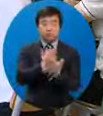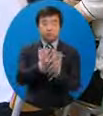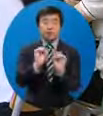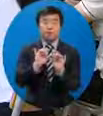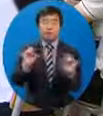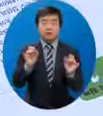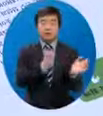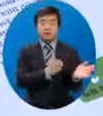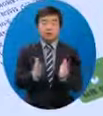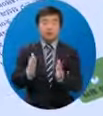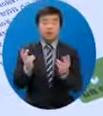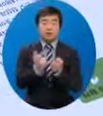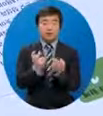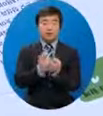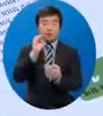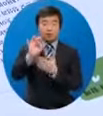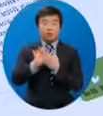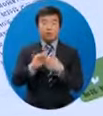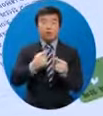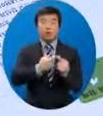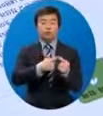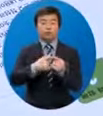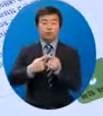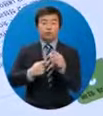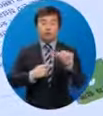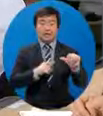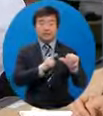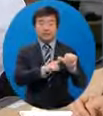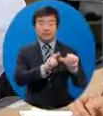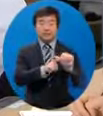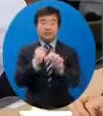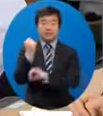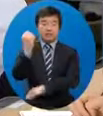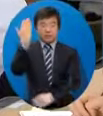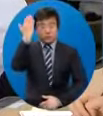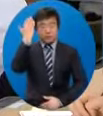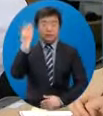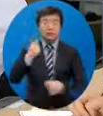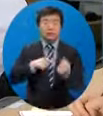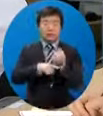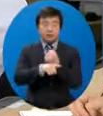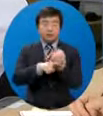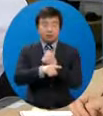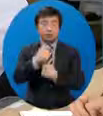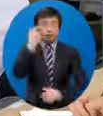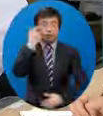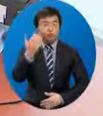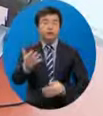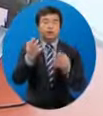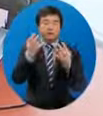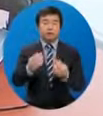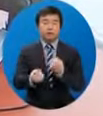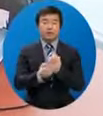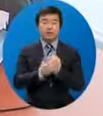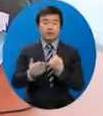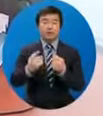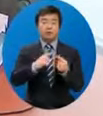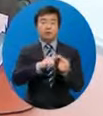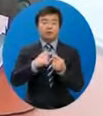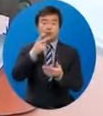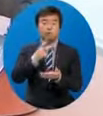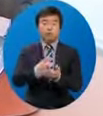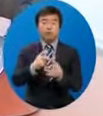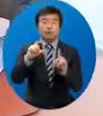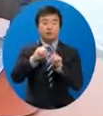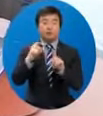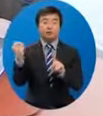요령을 살펴보면 우선 국어의 경우 A형은 기본적인 지식과 개념을 묻는 문제가 주를 이루기 때문에 문법과 어휘,